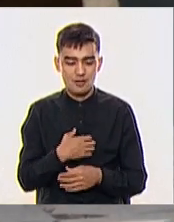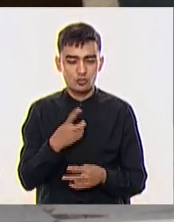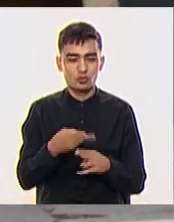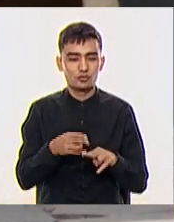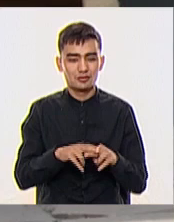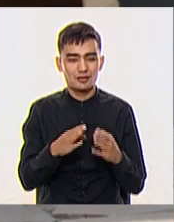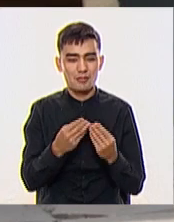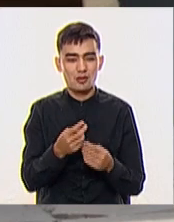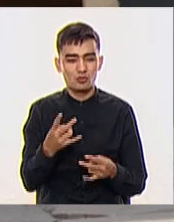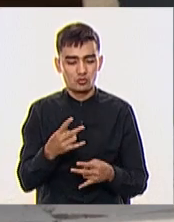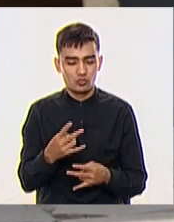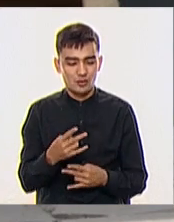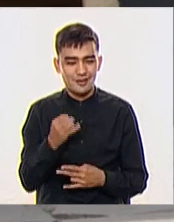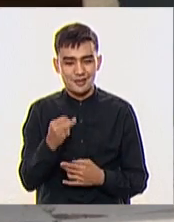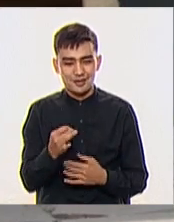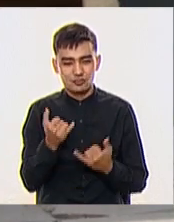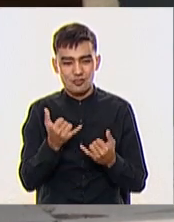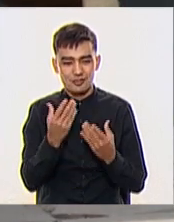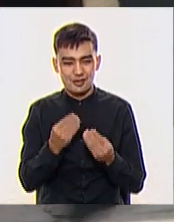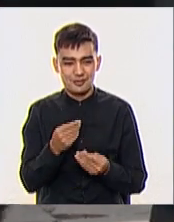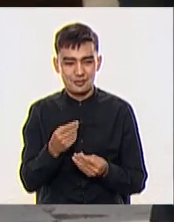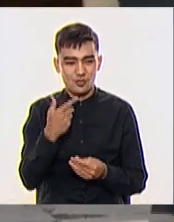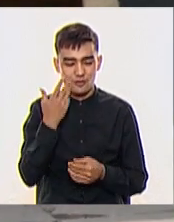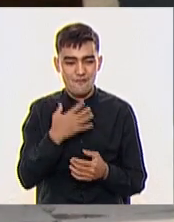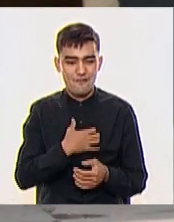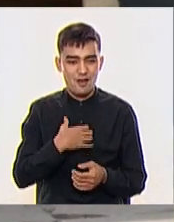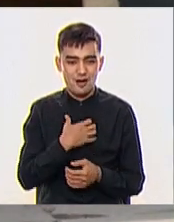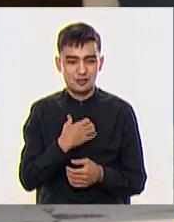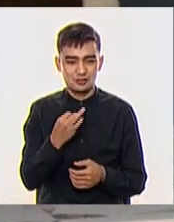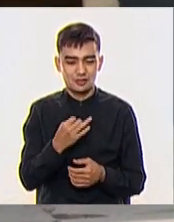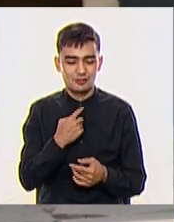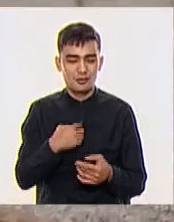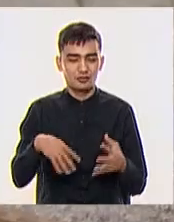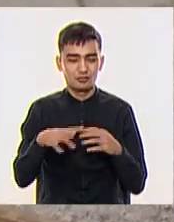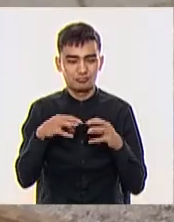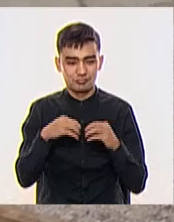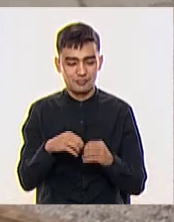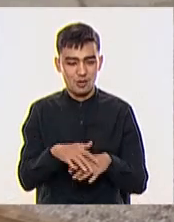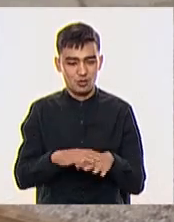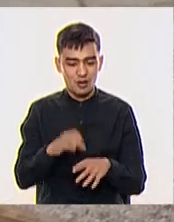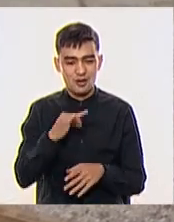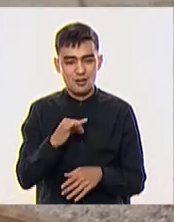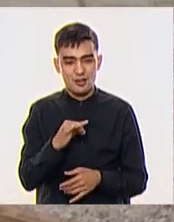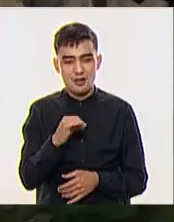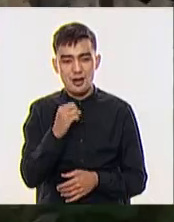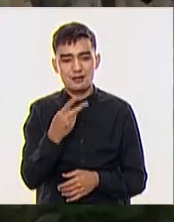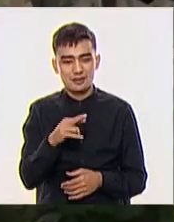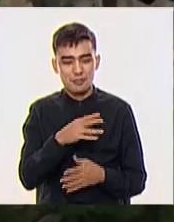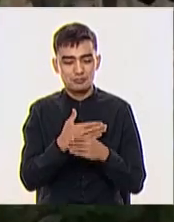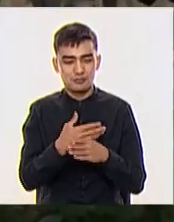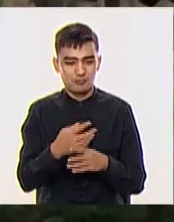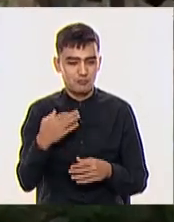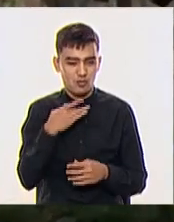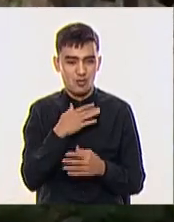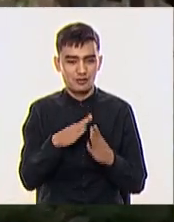семьям, так как сегодня, как никогда, важна сплоченность нашего народа. Акция «Ель терега Ельбасы» помогла